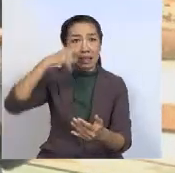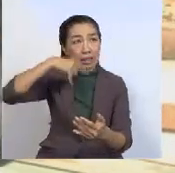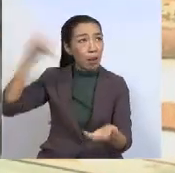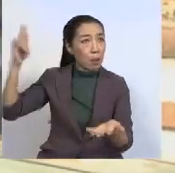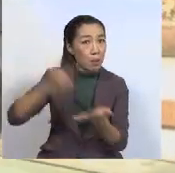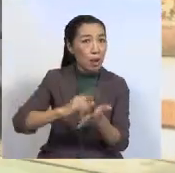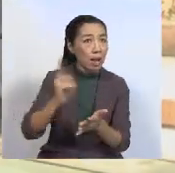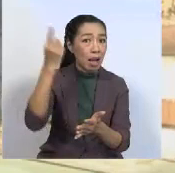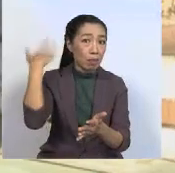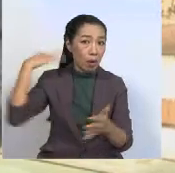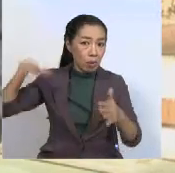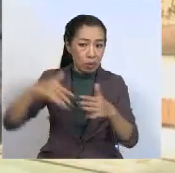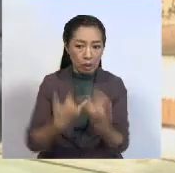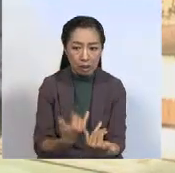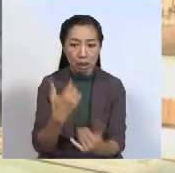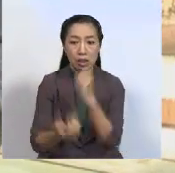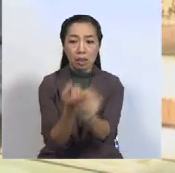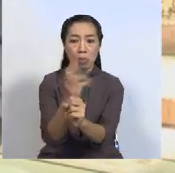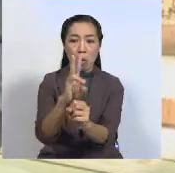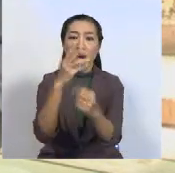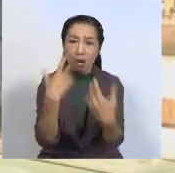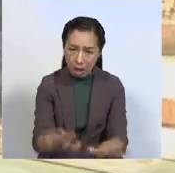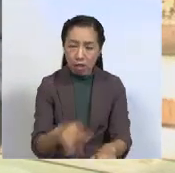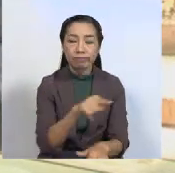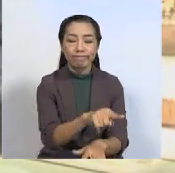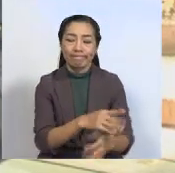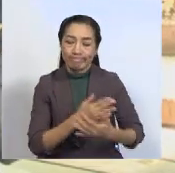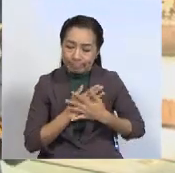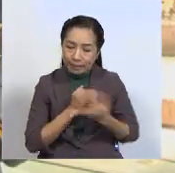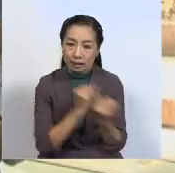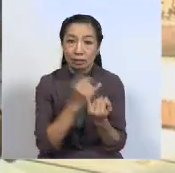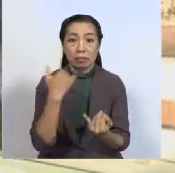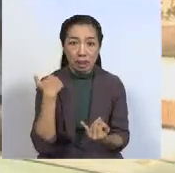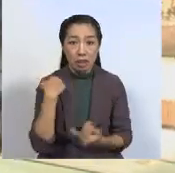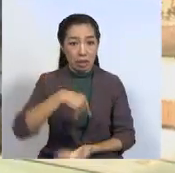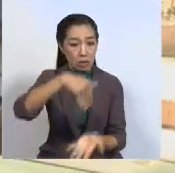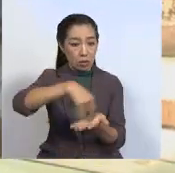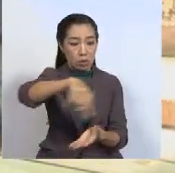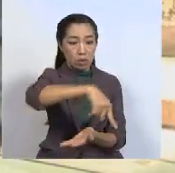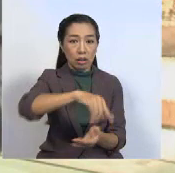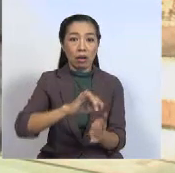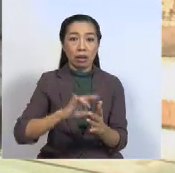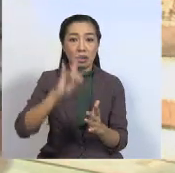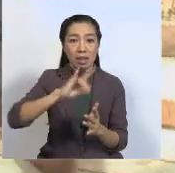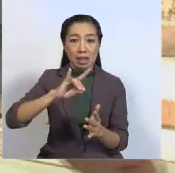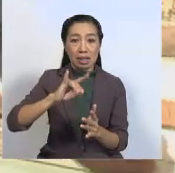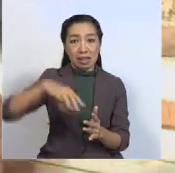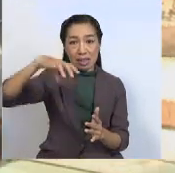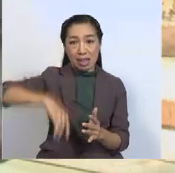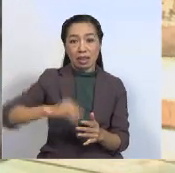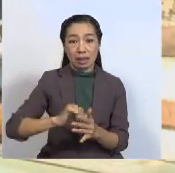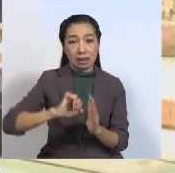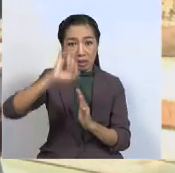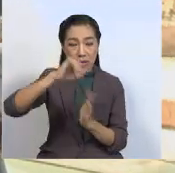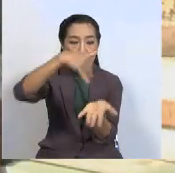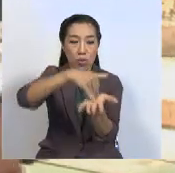ทยจนเป็นระยะเวลากว่า16ปีนะครับซึ่งในส่วนของส่วนจัดแสดงแพนด้าของสวนสัตว์เชียงใหม่ก็ยังคงเปิดให้บริการ